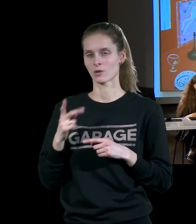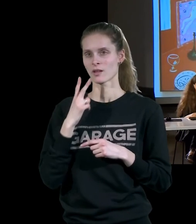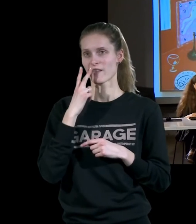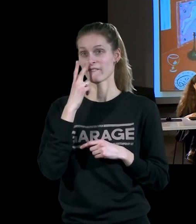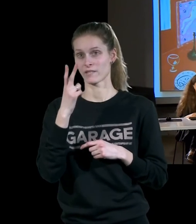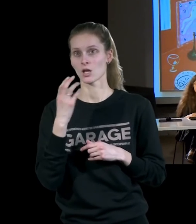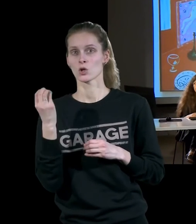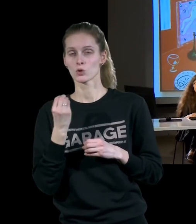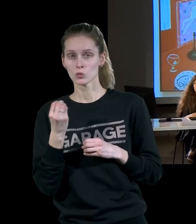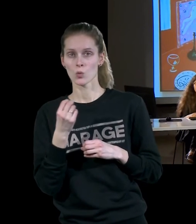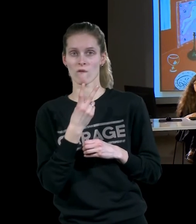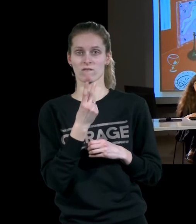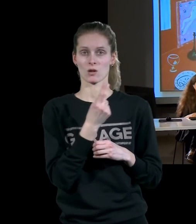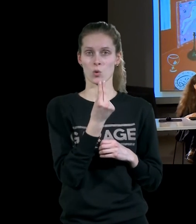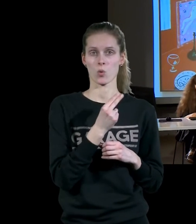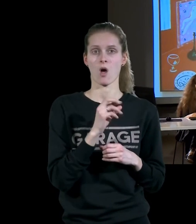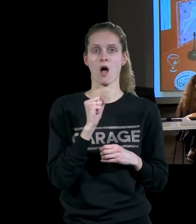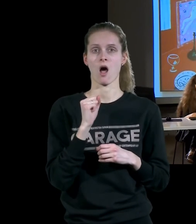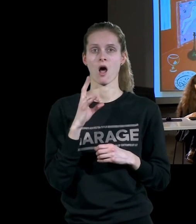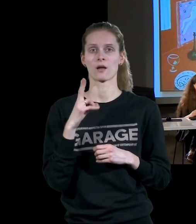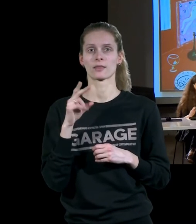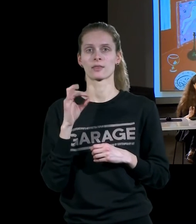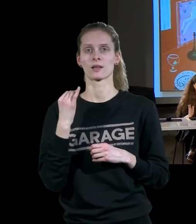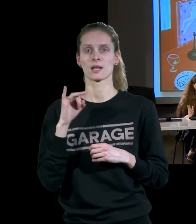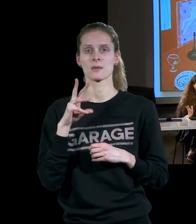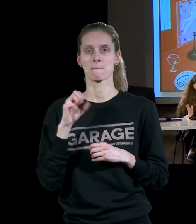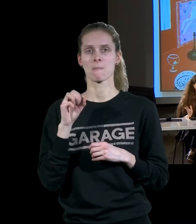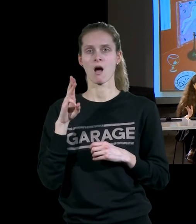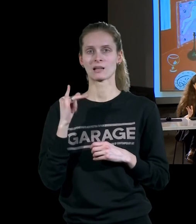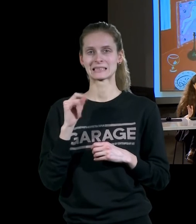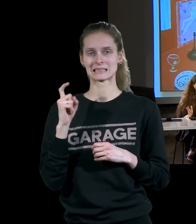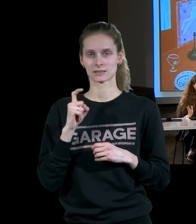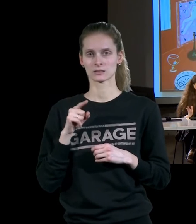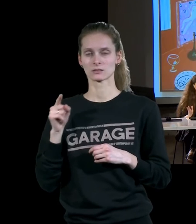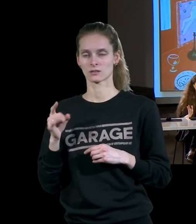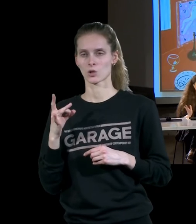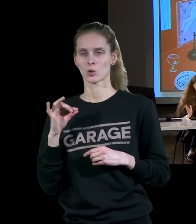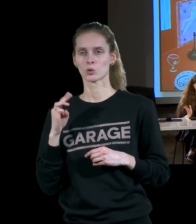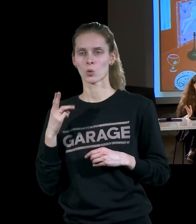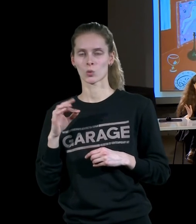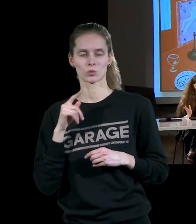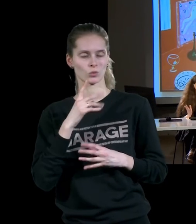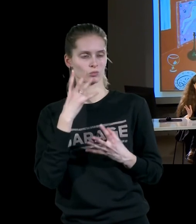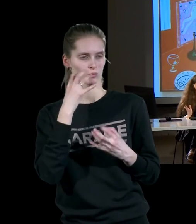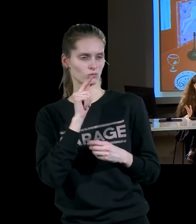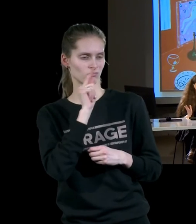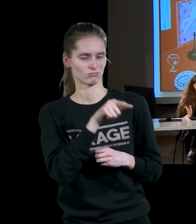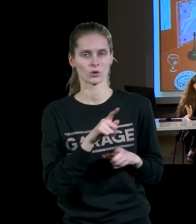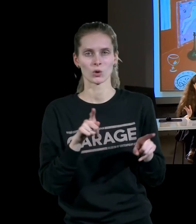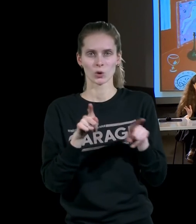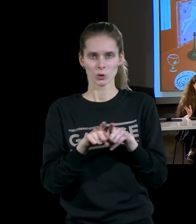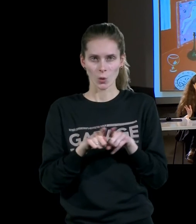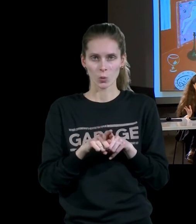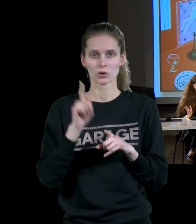Матисс. Тоже картина, которую я вам показываю, картина, которую Ротко точно знал и любил, это картина, которая находится в